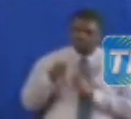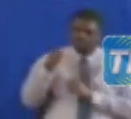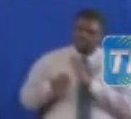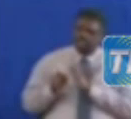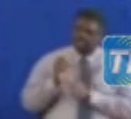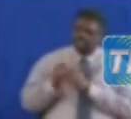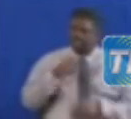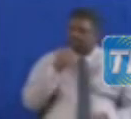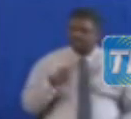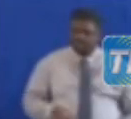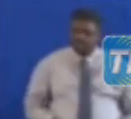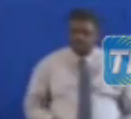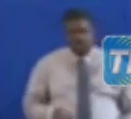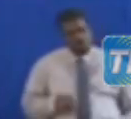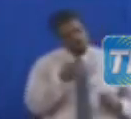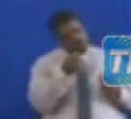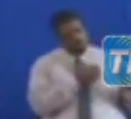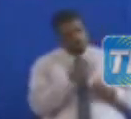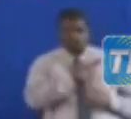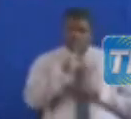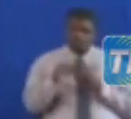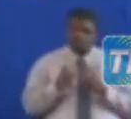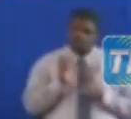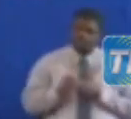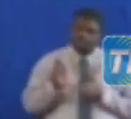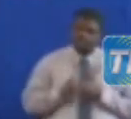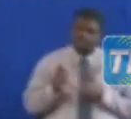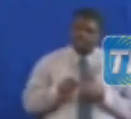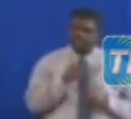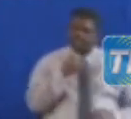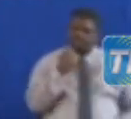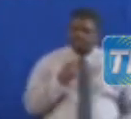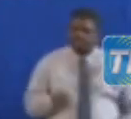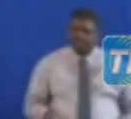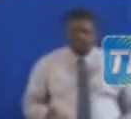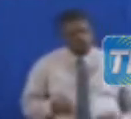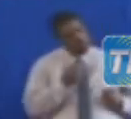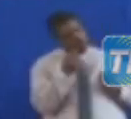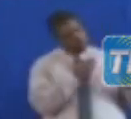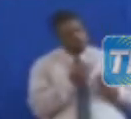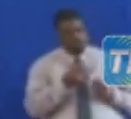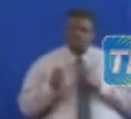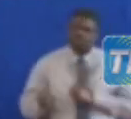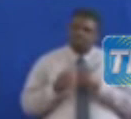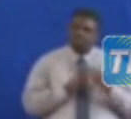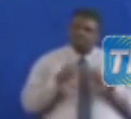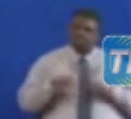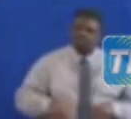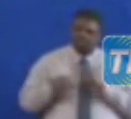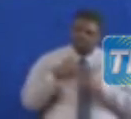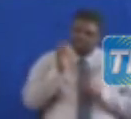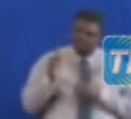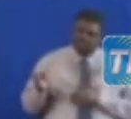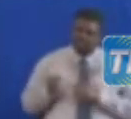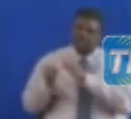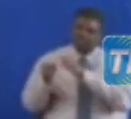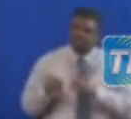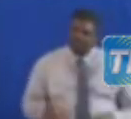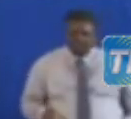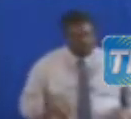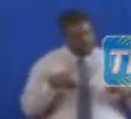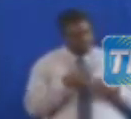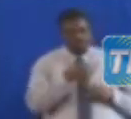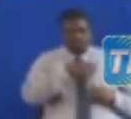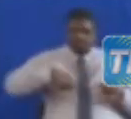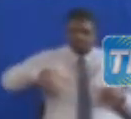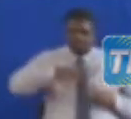ofisi ya Rais Temisemi, wakurugenzi wote wa ofisi ya Rais Temisemi, wakurugenzi watendaji wa mamlaka za serikali za mitaa, timu